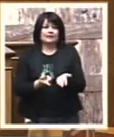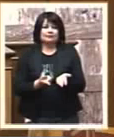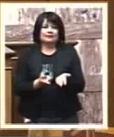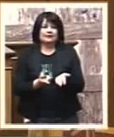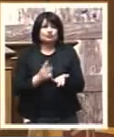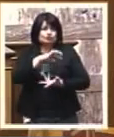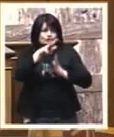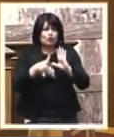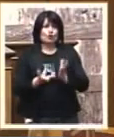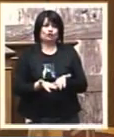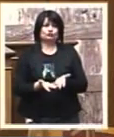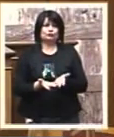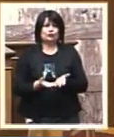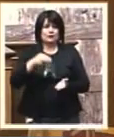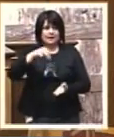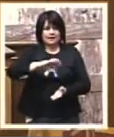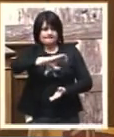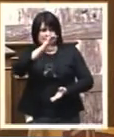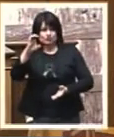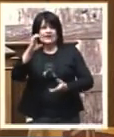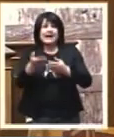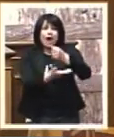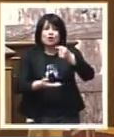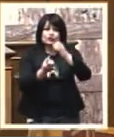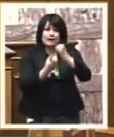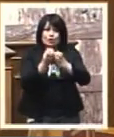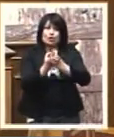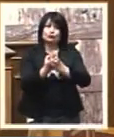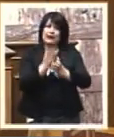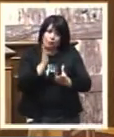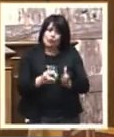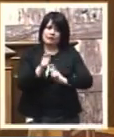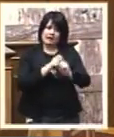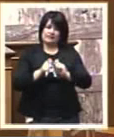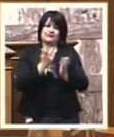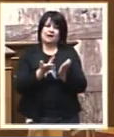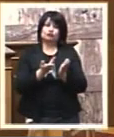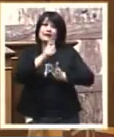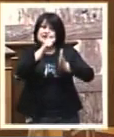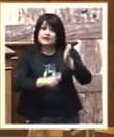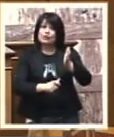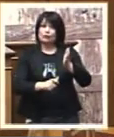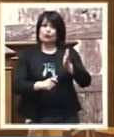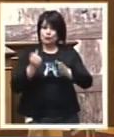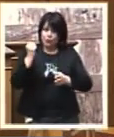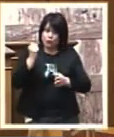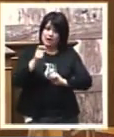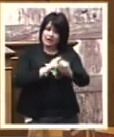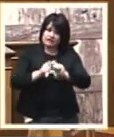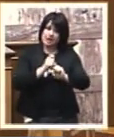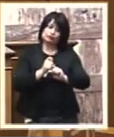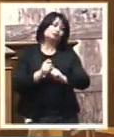στον κόσμο μεσογειακά αγροτικά προϊόντα. Γιατί να μην παρέχουμε τις καλύτερες ξενοδοχειακές υπηρεσίες. Να